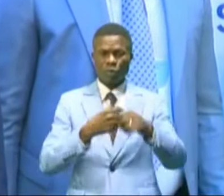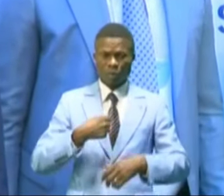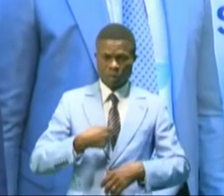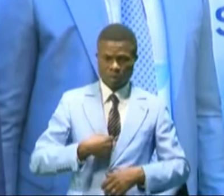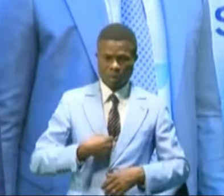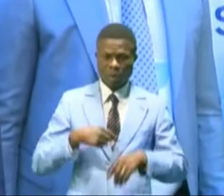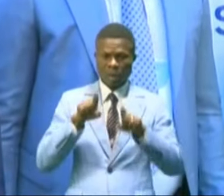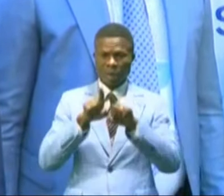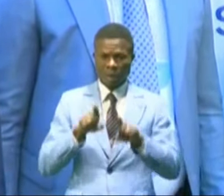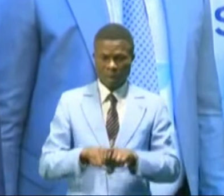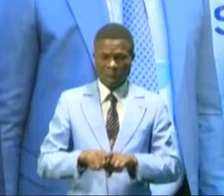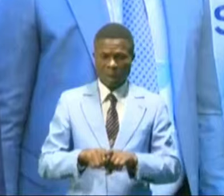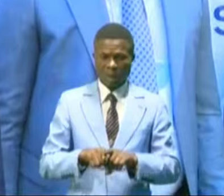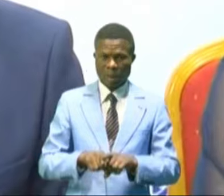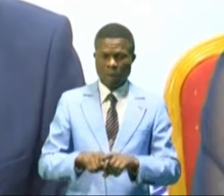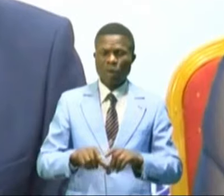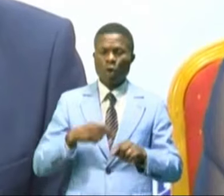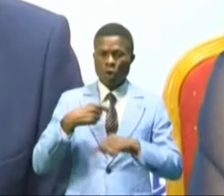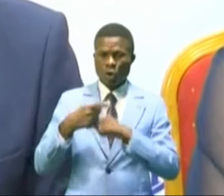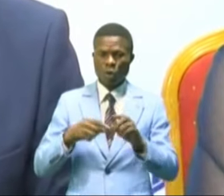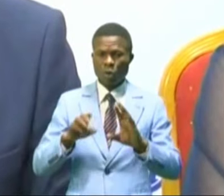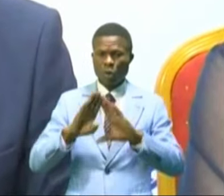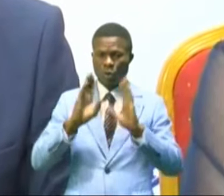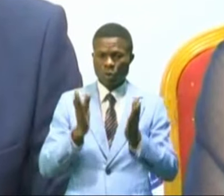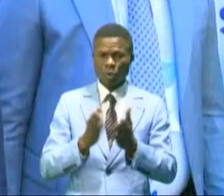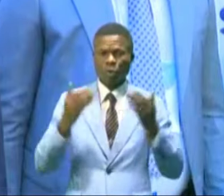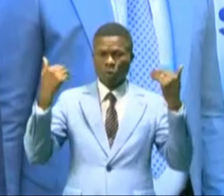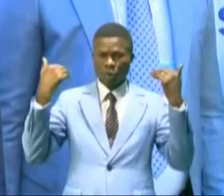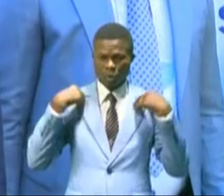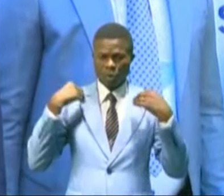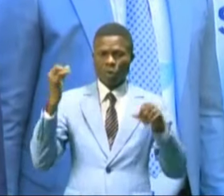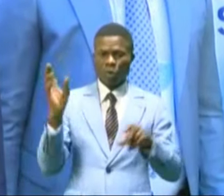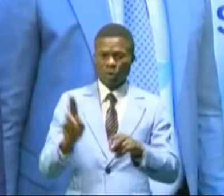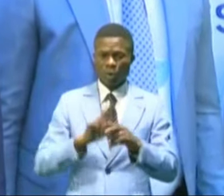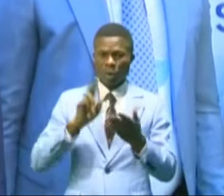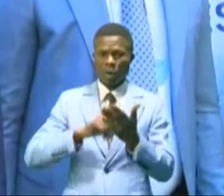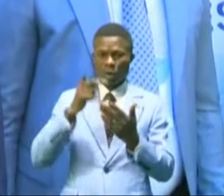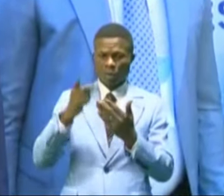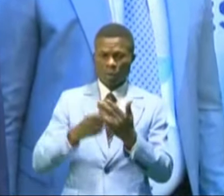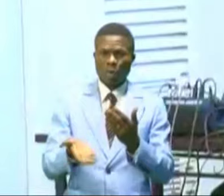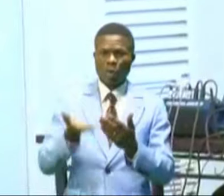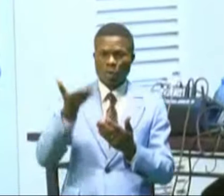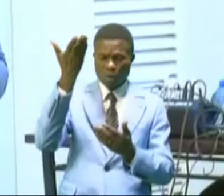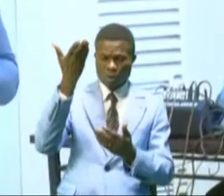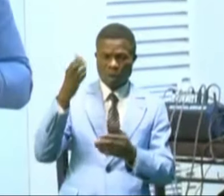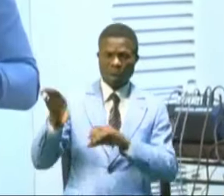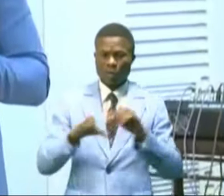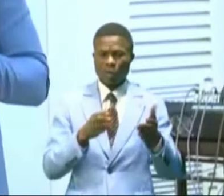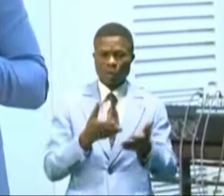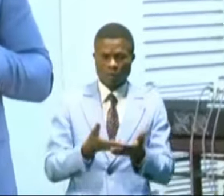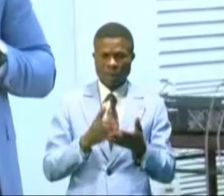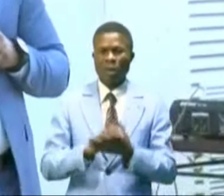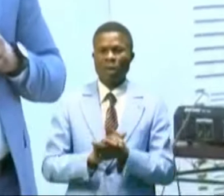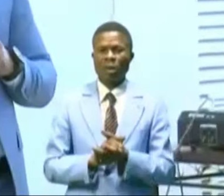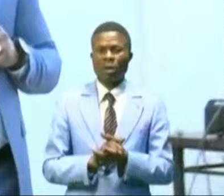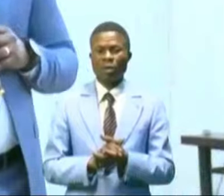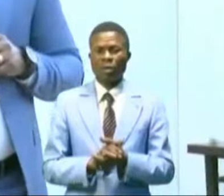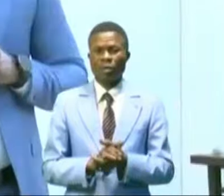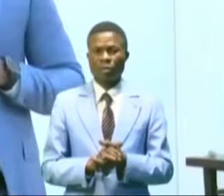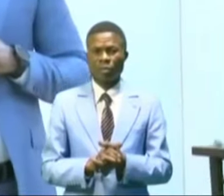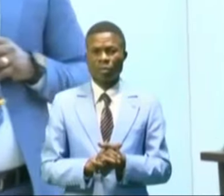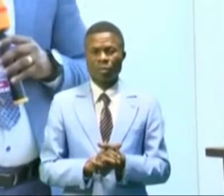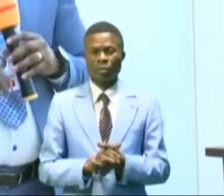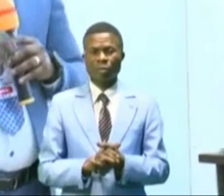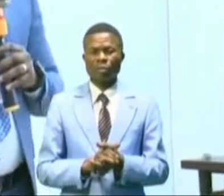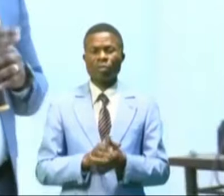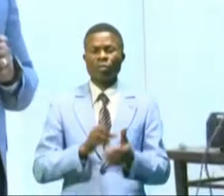que passer en revue les niveaux d'exécution de ces recommandations-là. Le directeur provincial de l'INPP, Joël